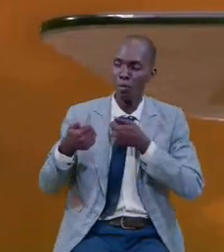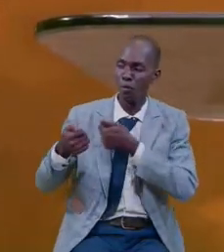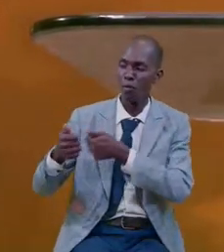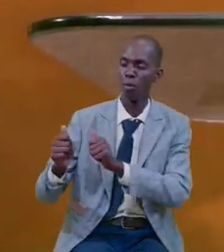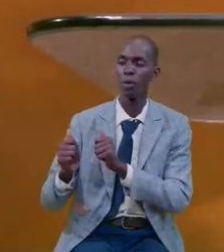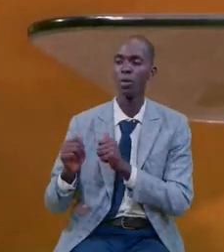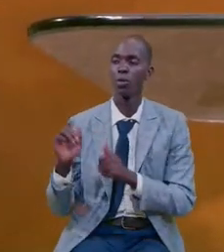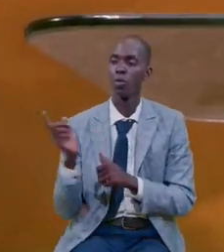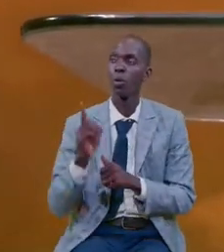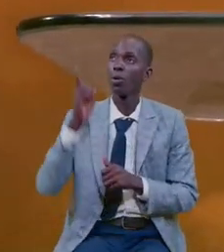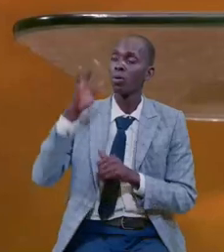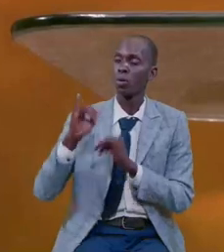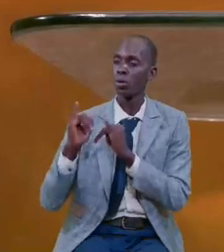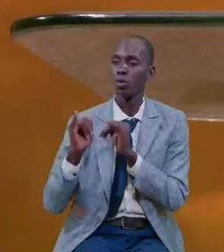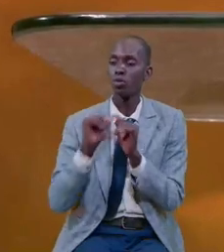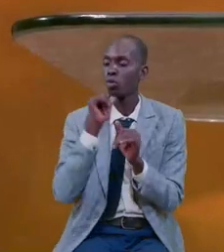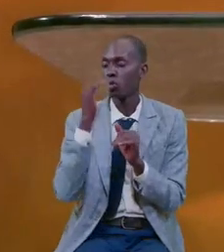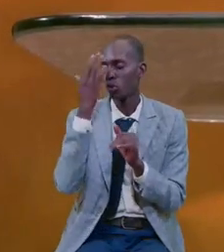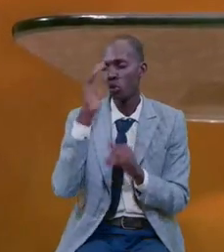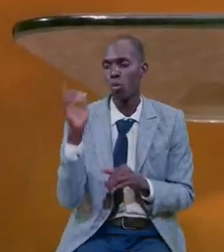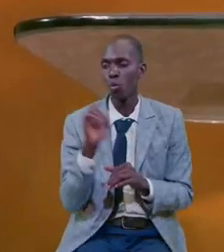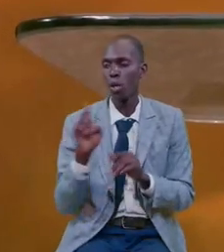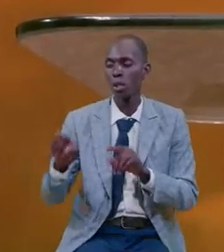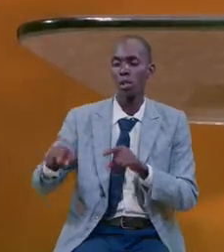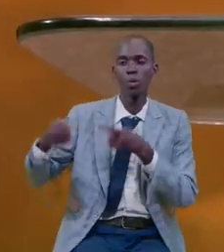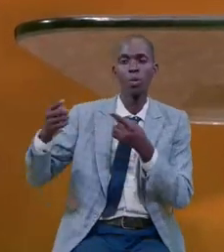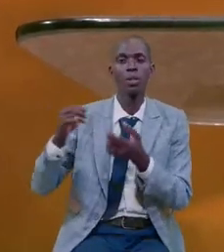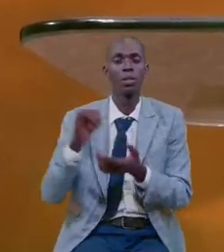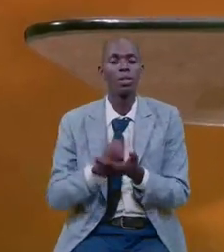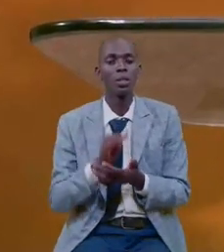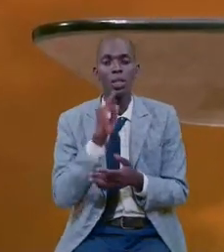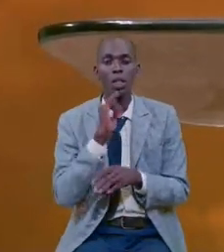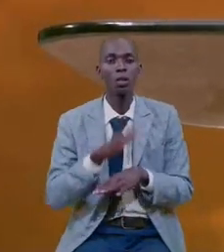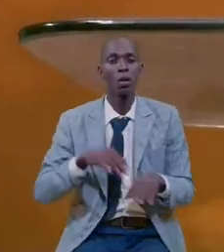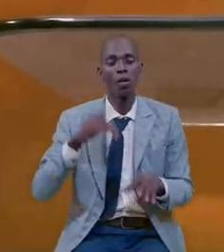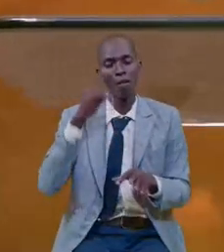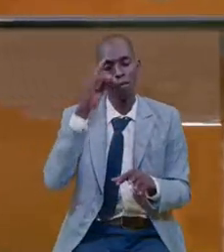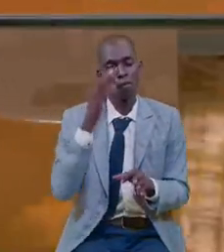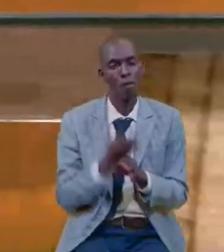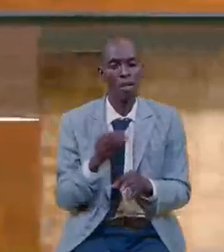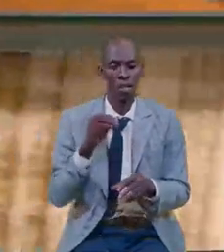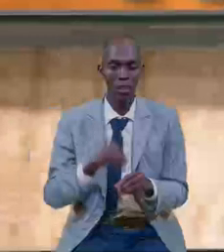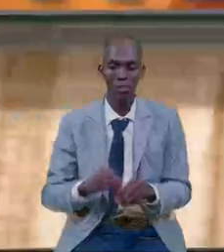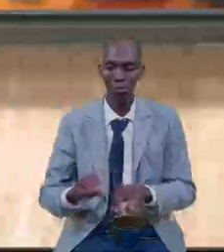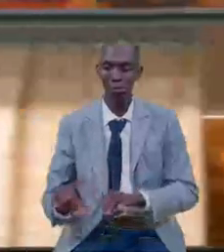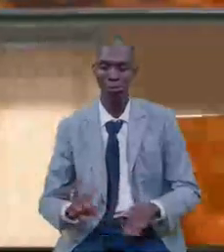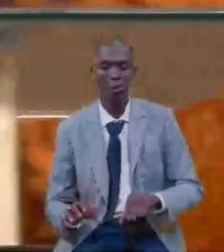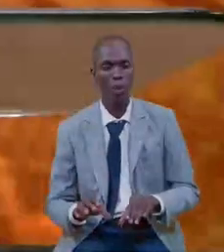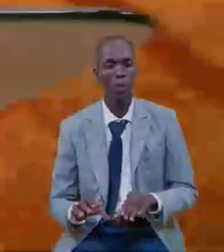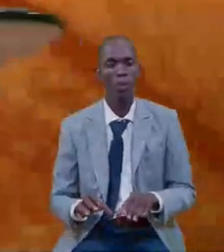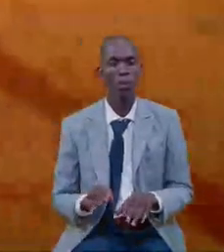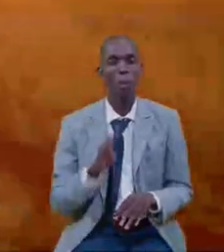dit, il allait sans savoir là où il allait. La foi en action. C'est par la